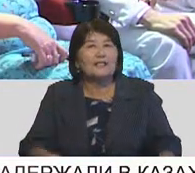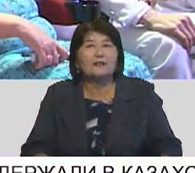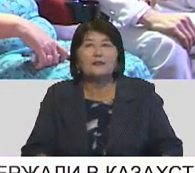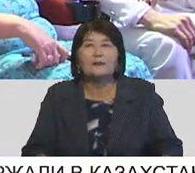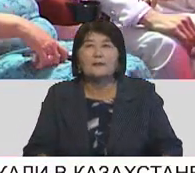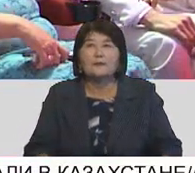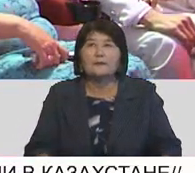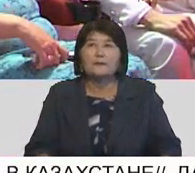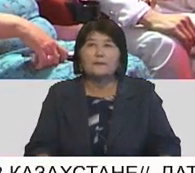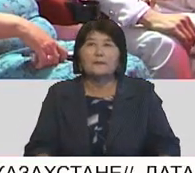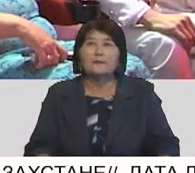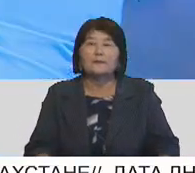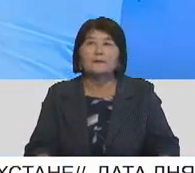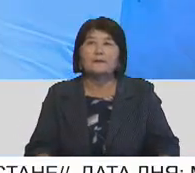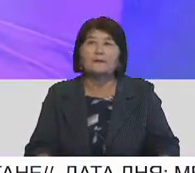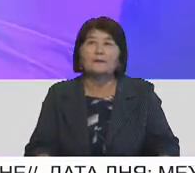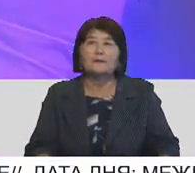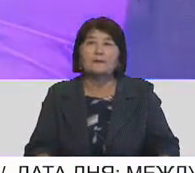продумывалось.